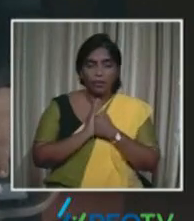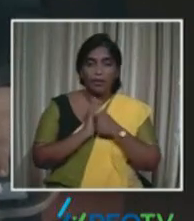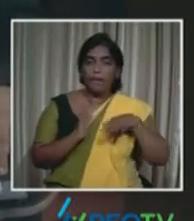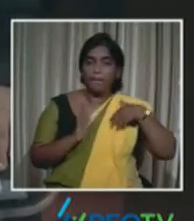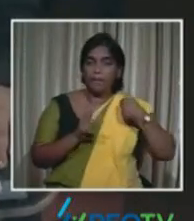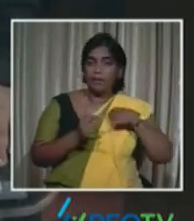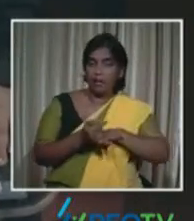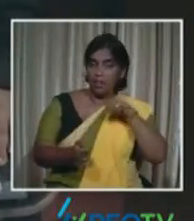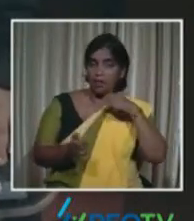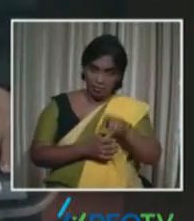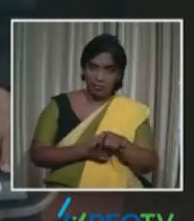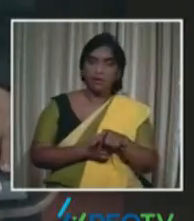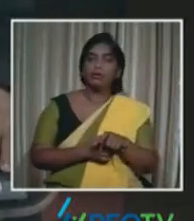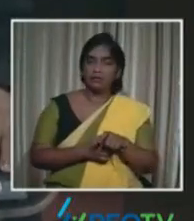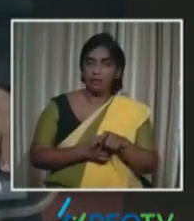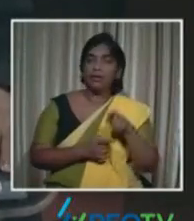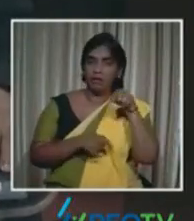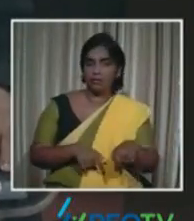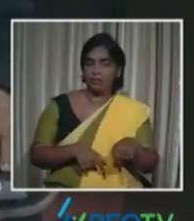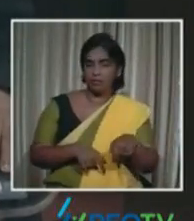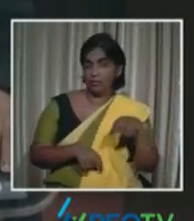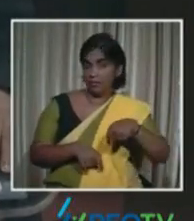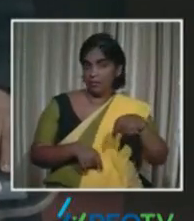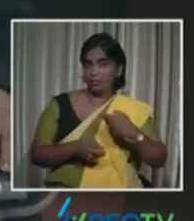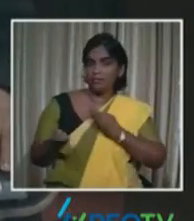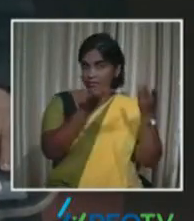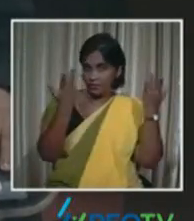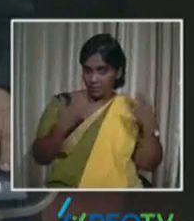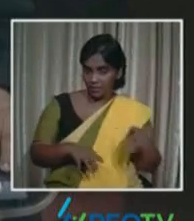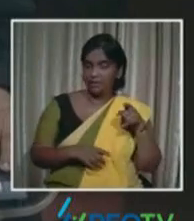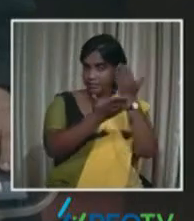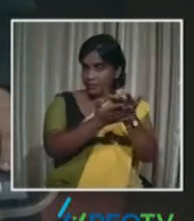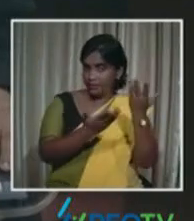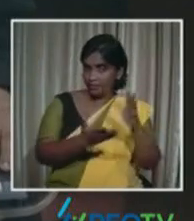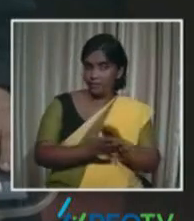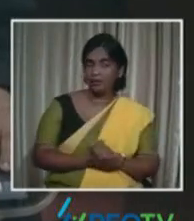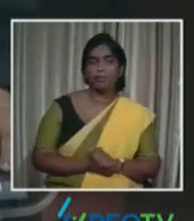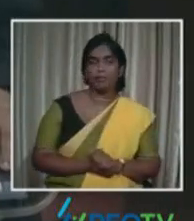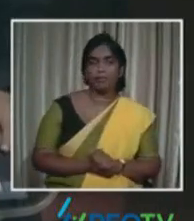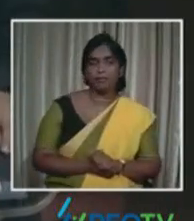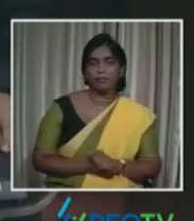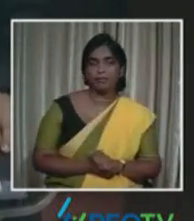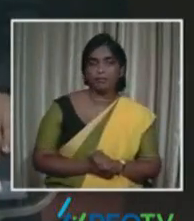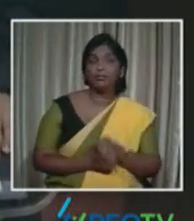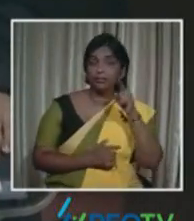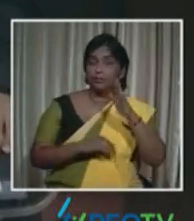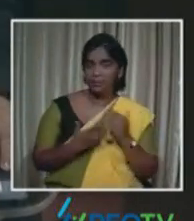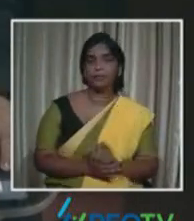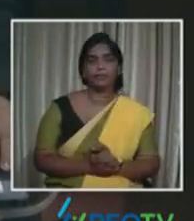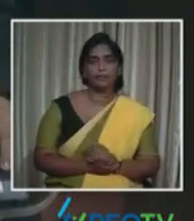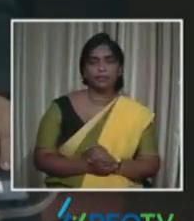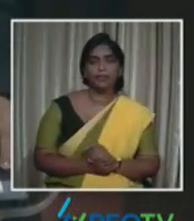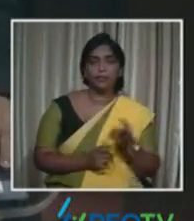රංජිත් මද්දුම බණ්ඩාර මැතිතුමා ඔබතුමාට අද දවසේ ඉදිරිපත් කරනු ලැබුවා ලිඛිතව එය ක්‍රියාවට නංවන්න